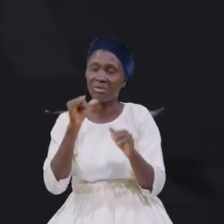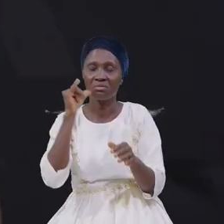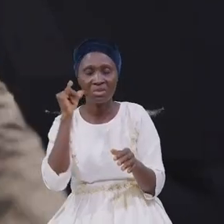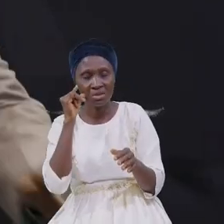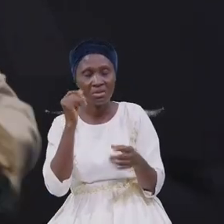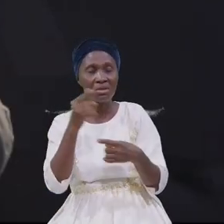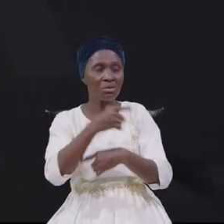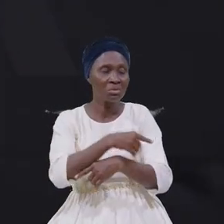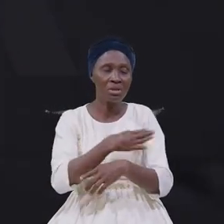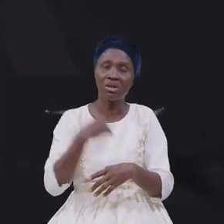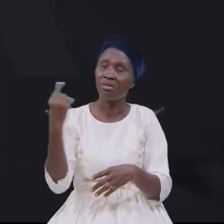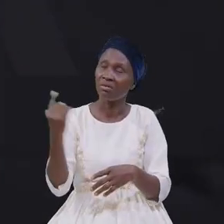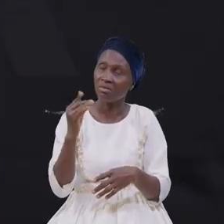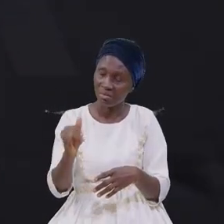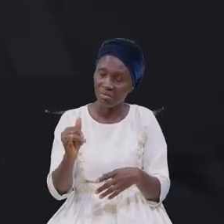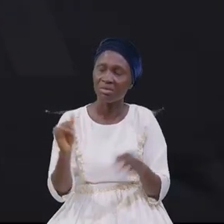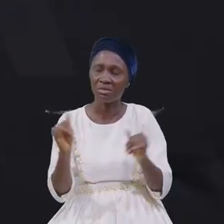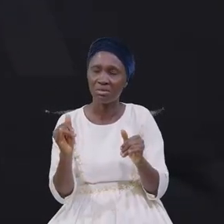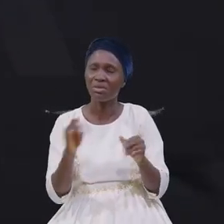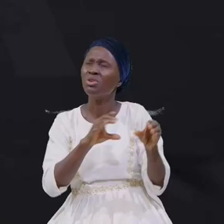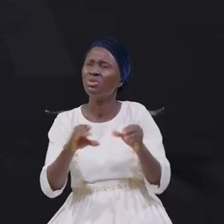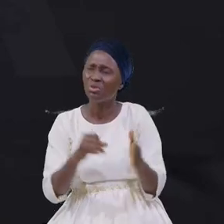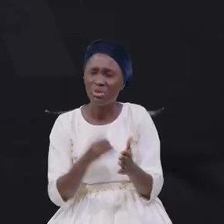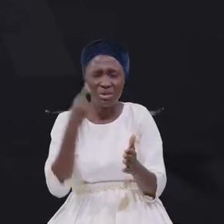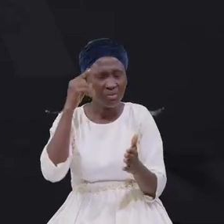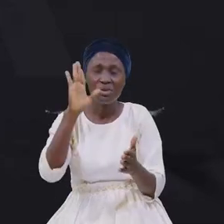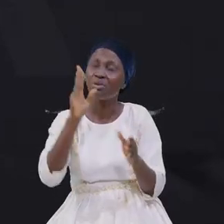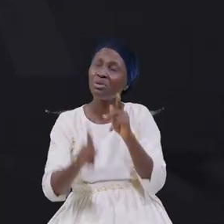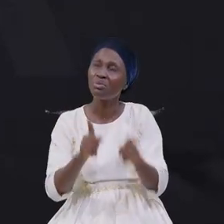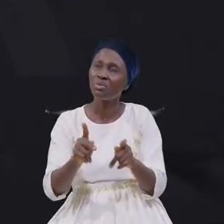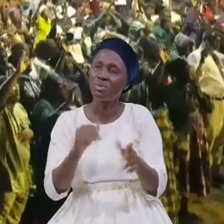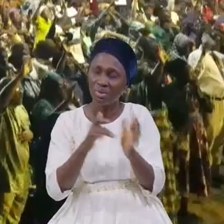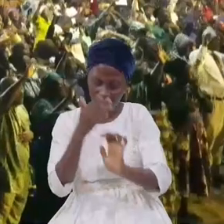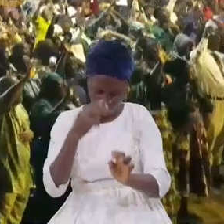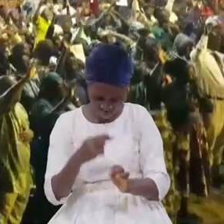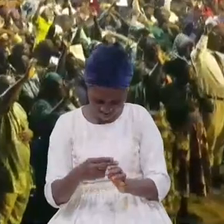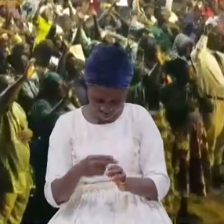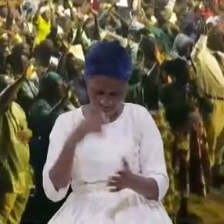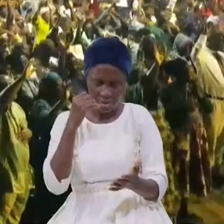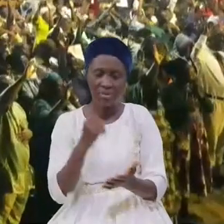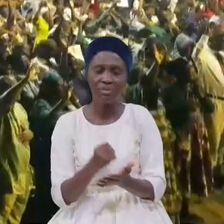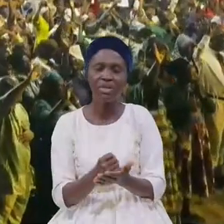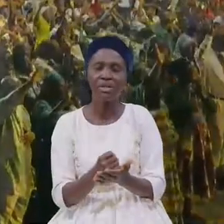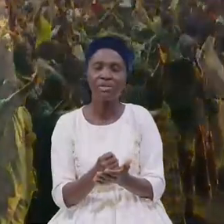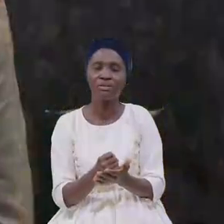et éternellement. Fais-le pour ton peuple au nom de Jésus.